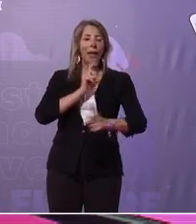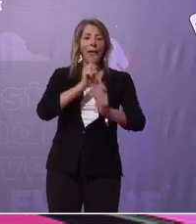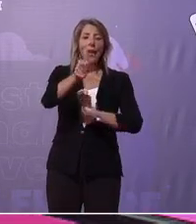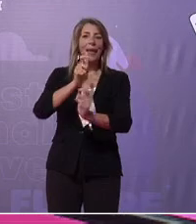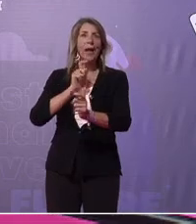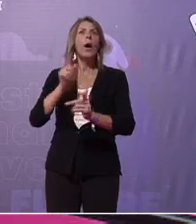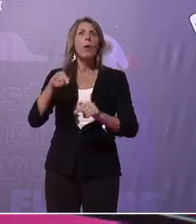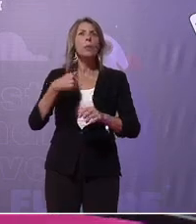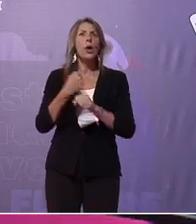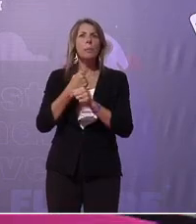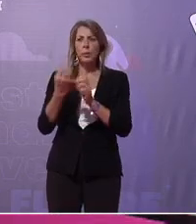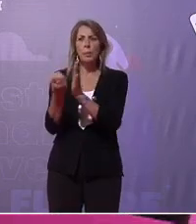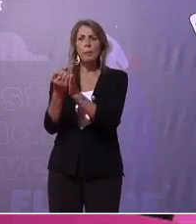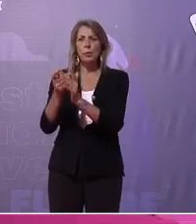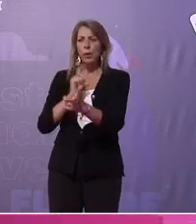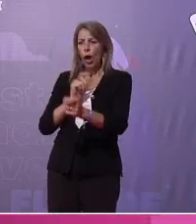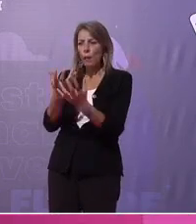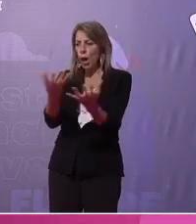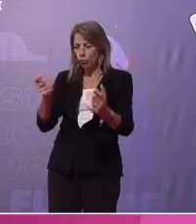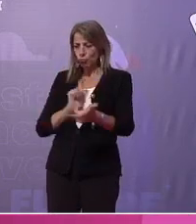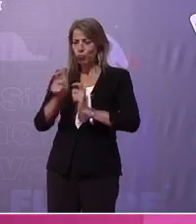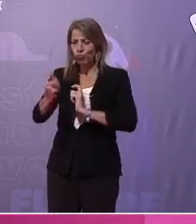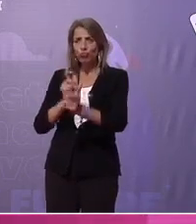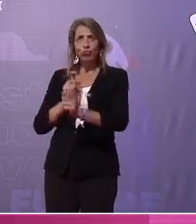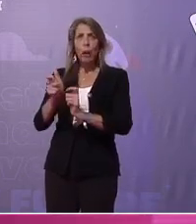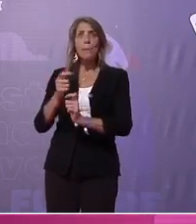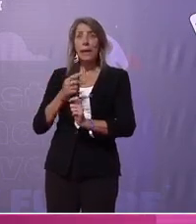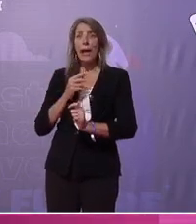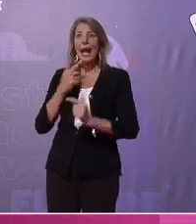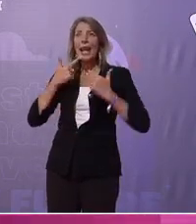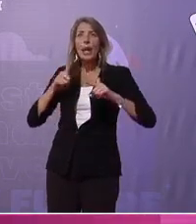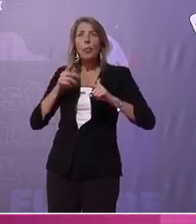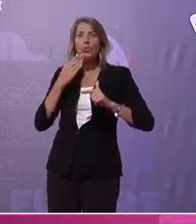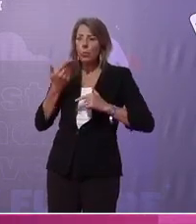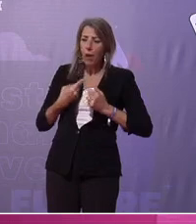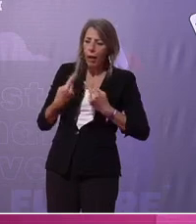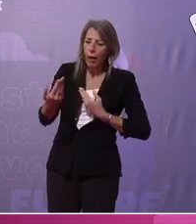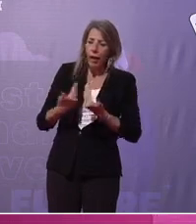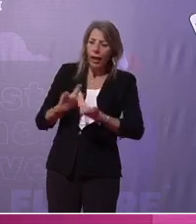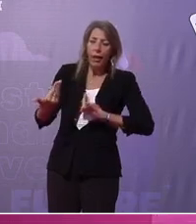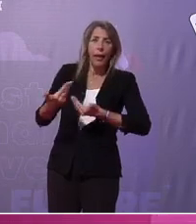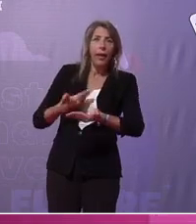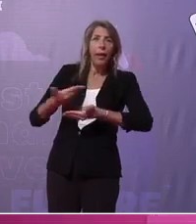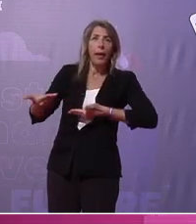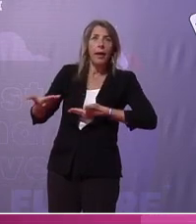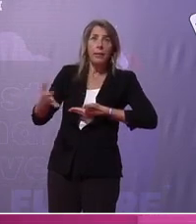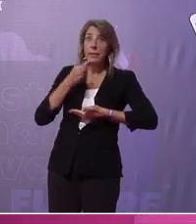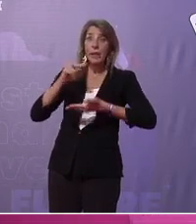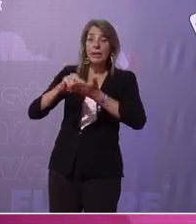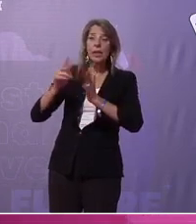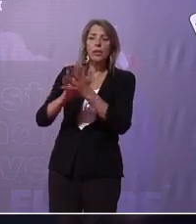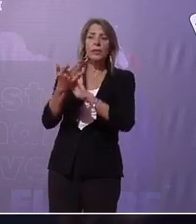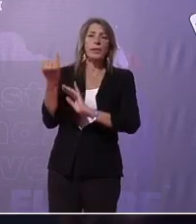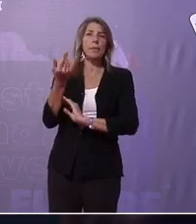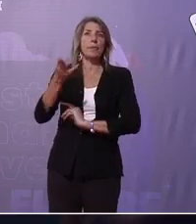nostri operatori per produrre Usando il linguaggio umano fa sì che le tecnologie si facile tutti noi stiamo